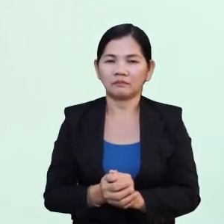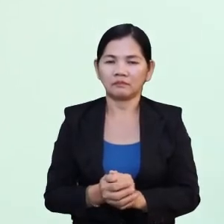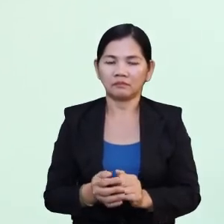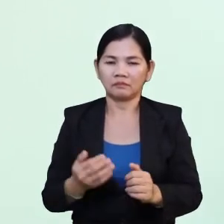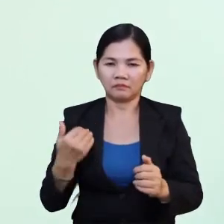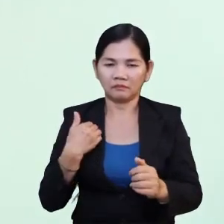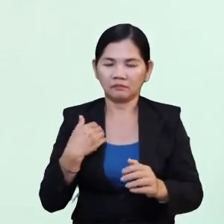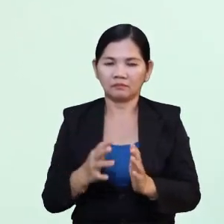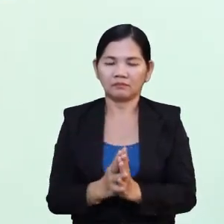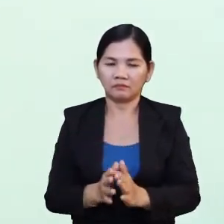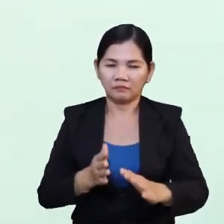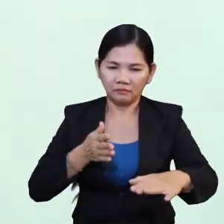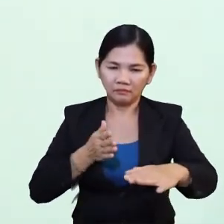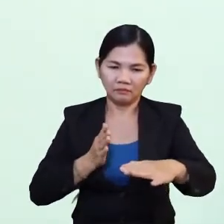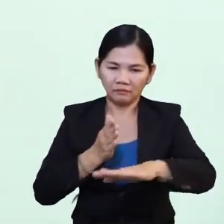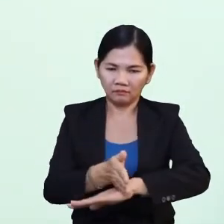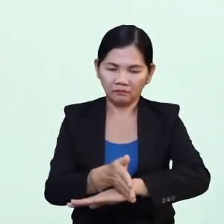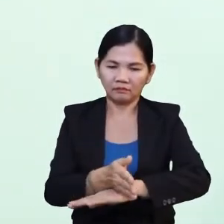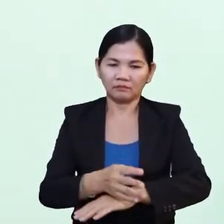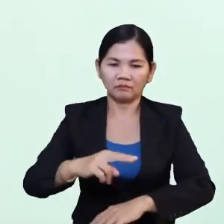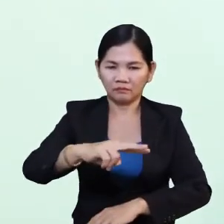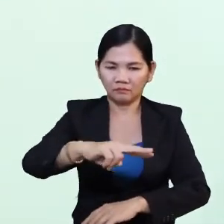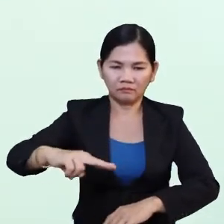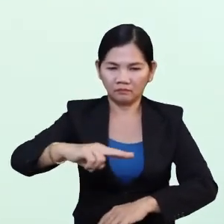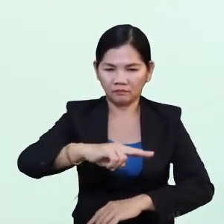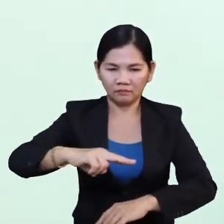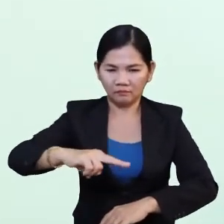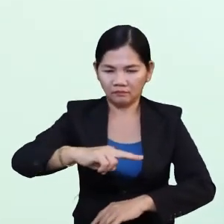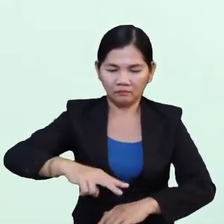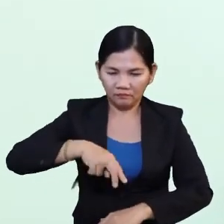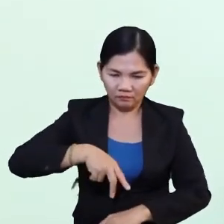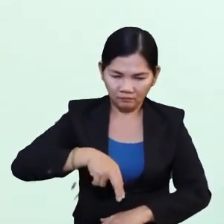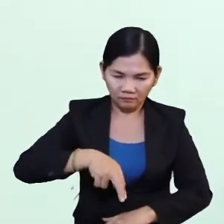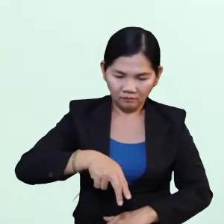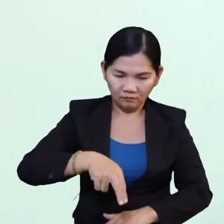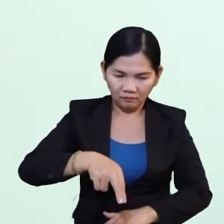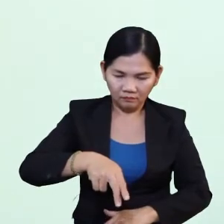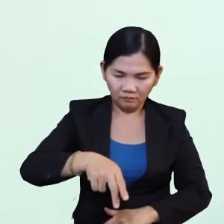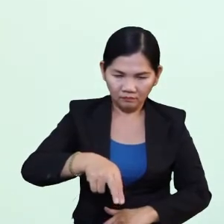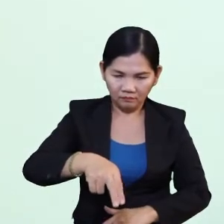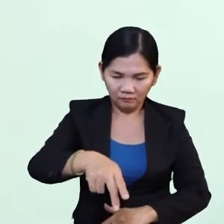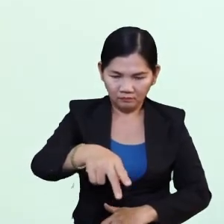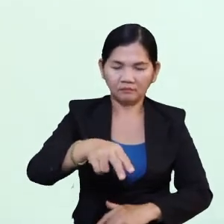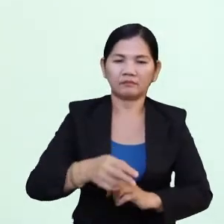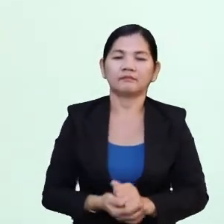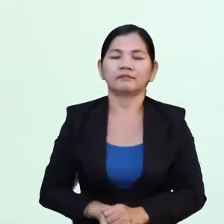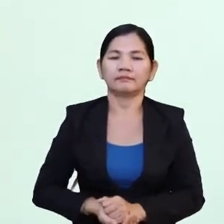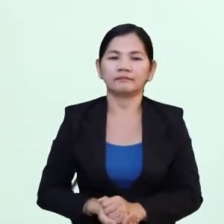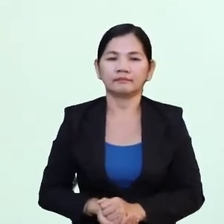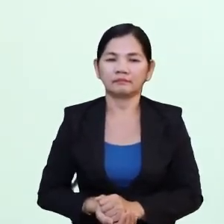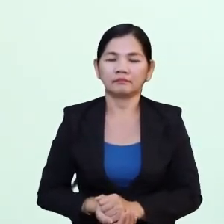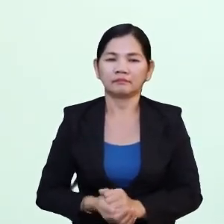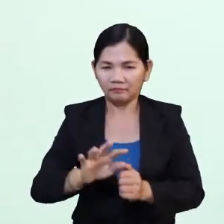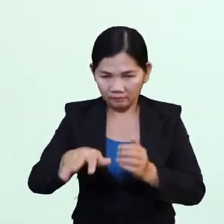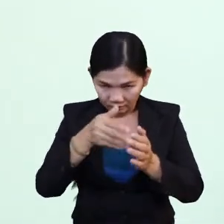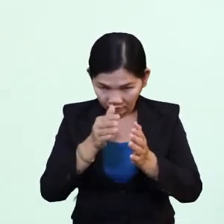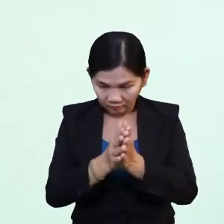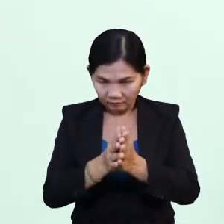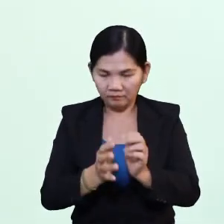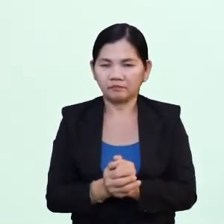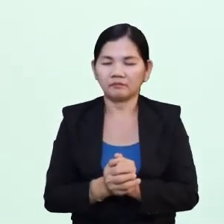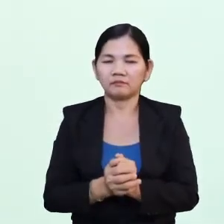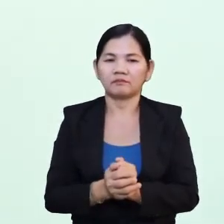ចាំបាទតូនយើងអានជាមួយអ្នកគ្រូទាំងអស់គ្នាចាប់ផ្ដើមមុនពេលឆ្លងផ្លូវយើងត្រូវមើលឆ្វេងស្ដាំឬត្រូវមើលភ្លើងសញ្ញាចរាចរណ៍ឬត្រូវឆ្លងតាមគំនូកាត់ទៅតឹងថ្នល់ ថ្នល់ចាអរគុណអញ្ចឹងយើ